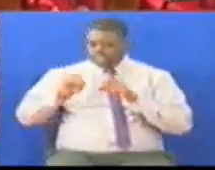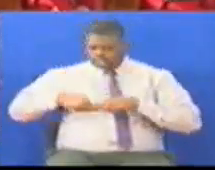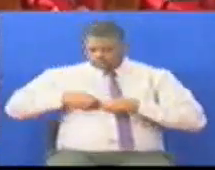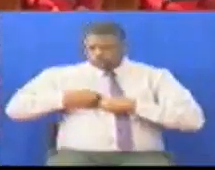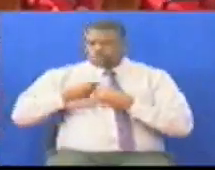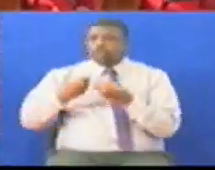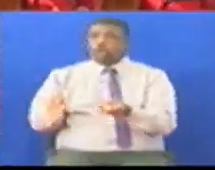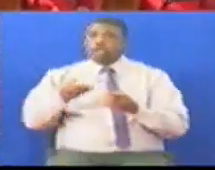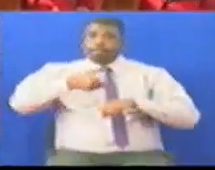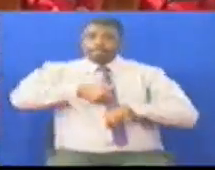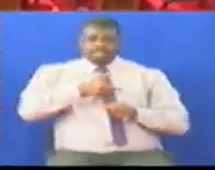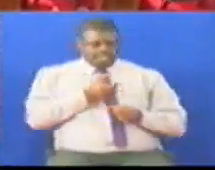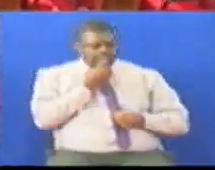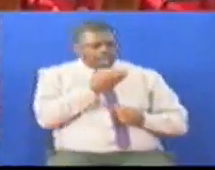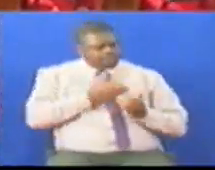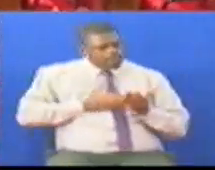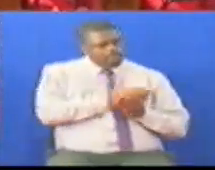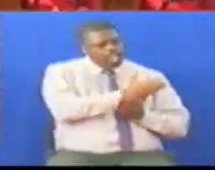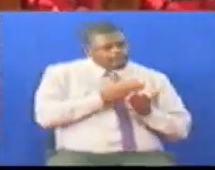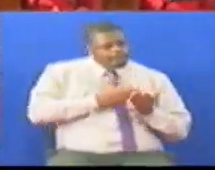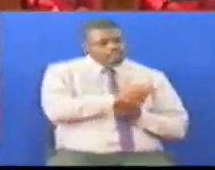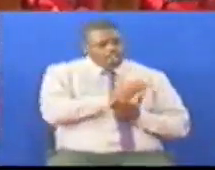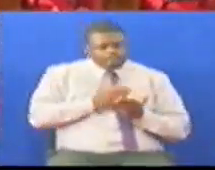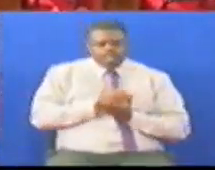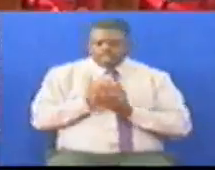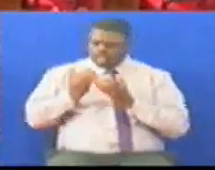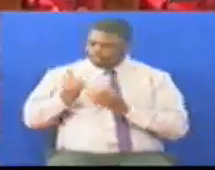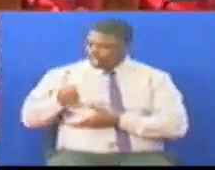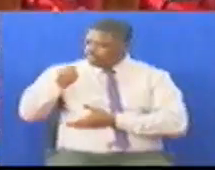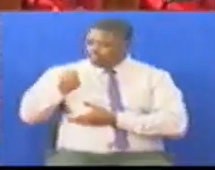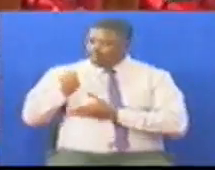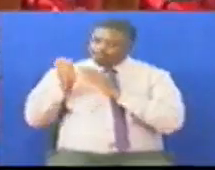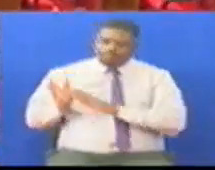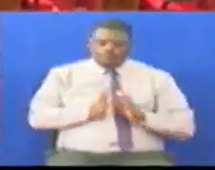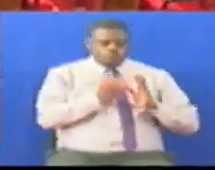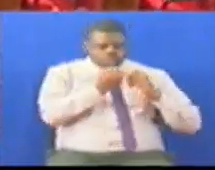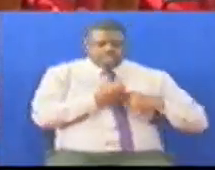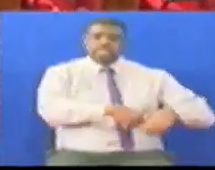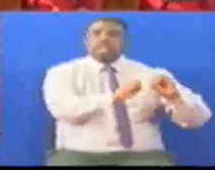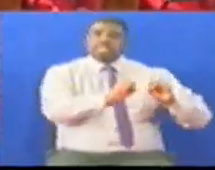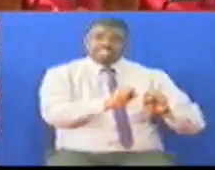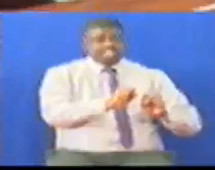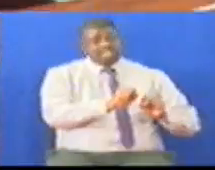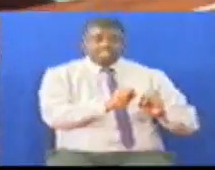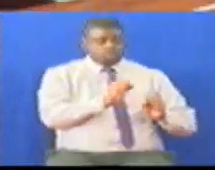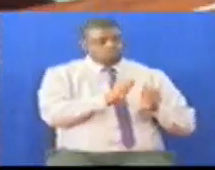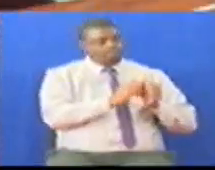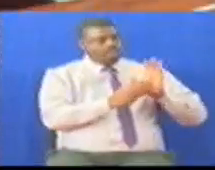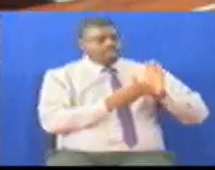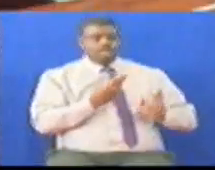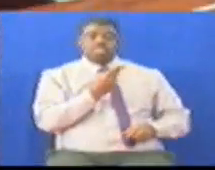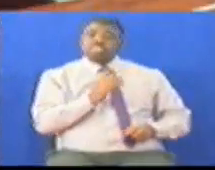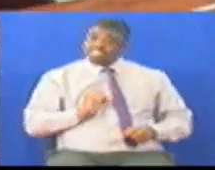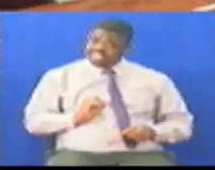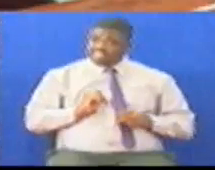wa kupitia taarifa ya utekelezaji wa mpango wa bajeti ya mwaka wa fedha 19-20 na mpango